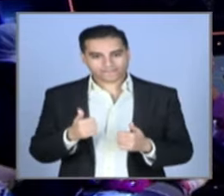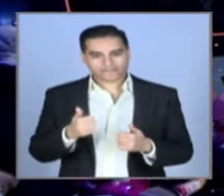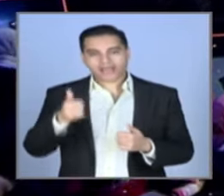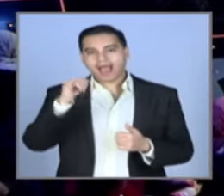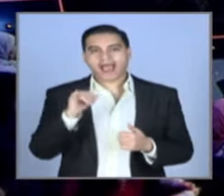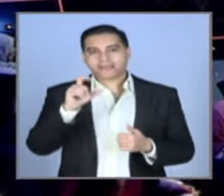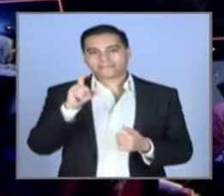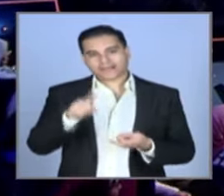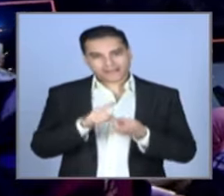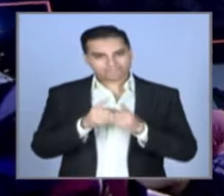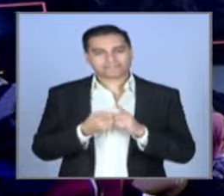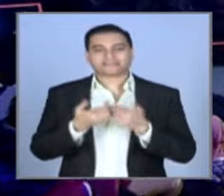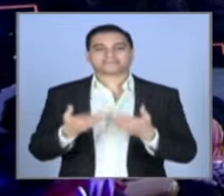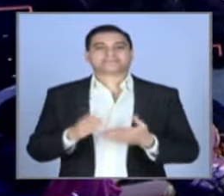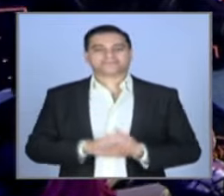أيمن تعالى مكاني.